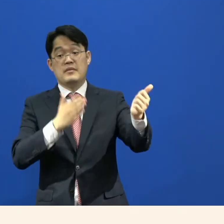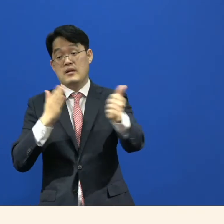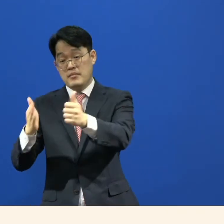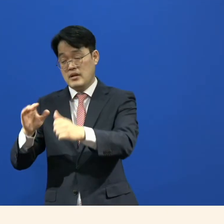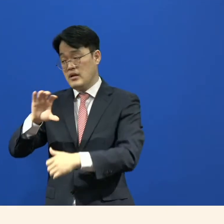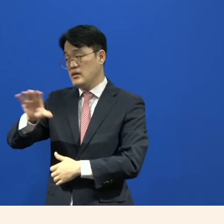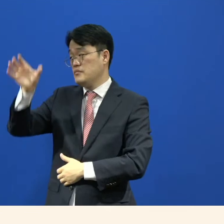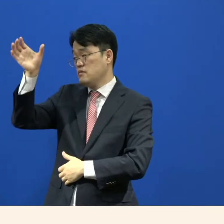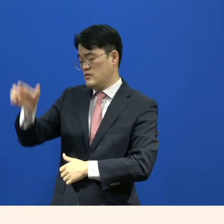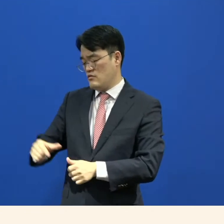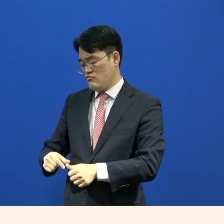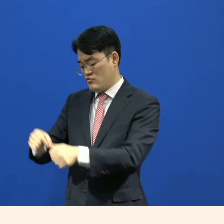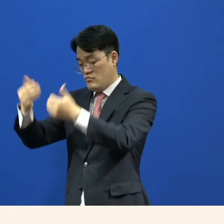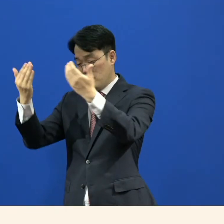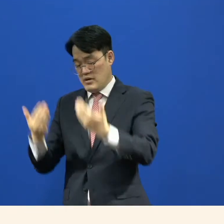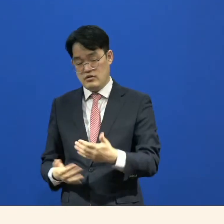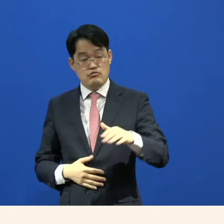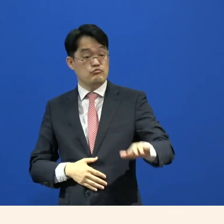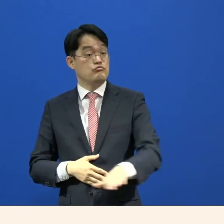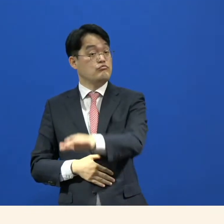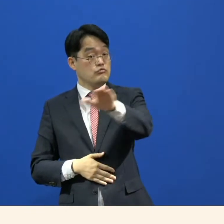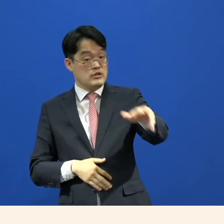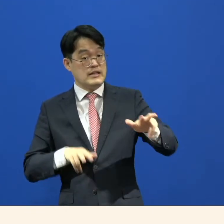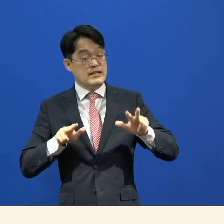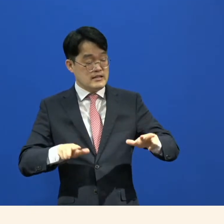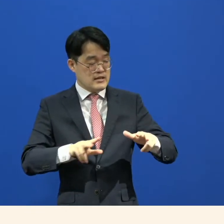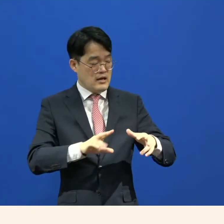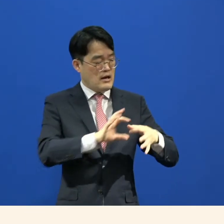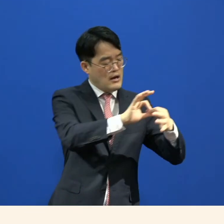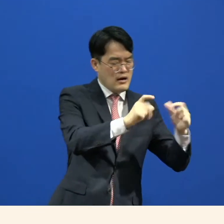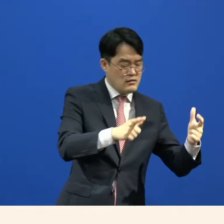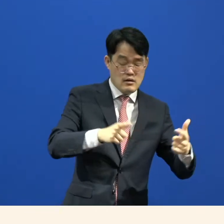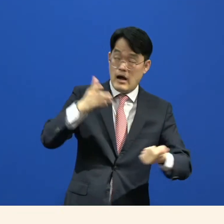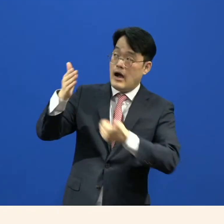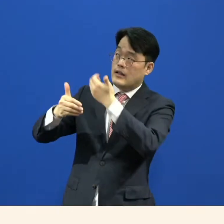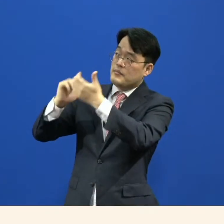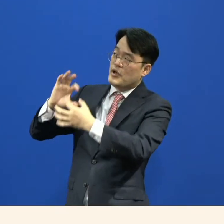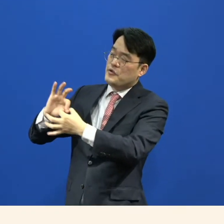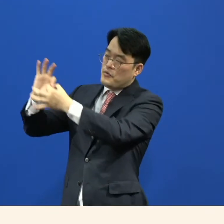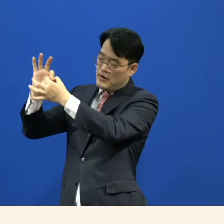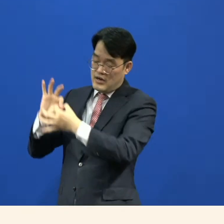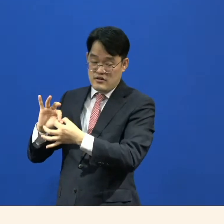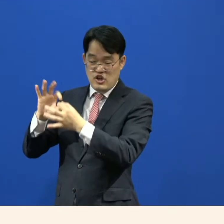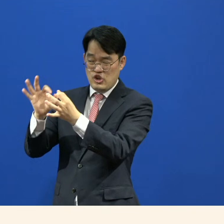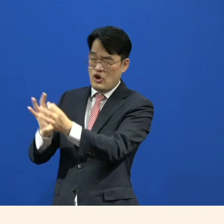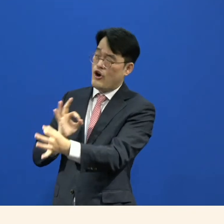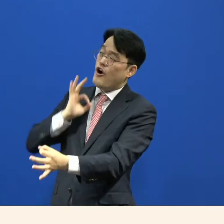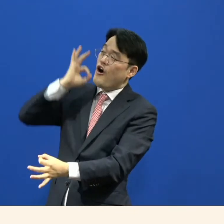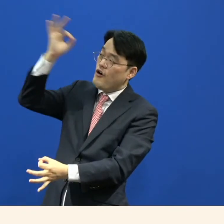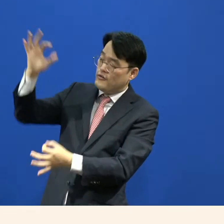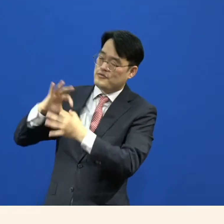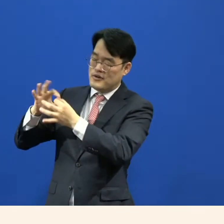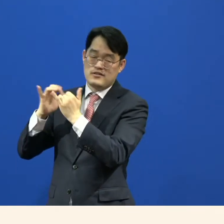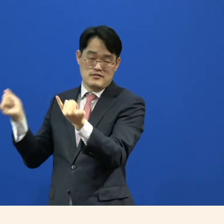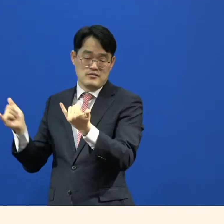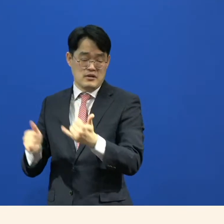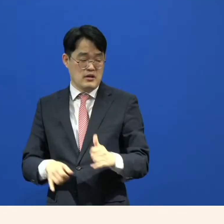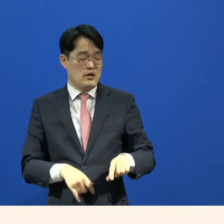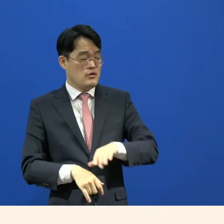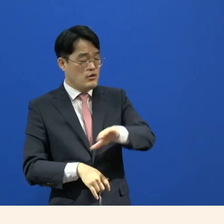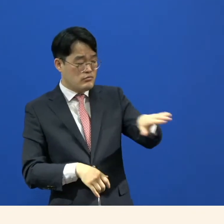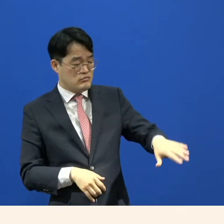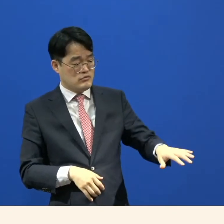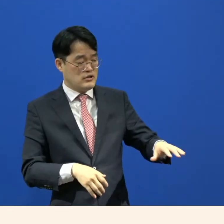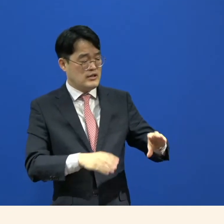이제 소속이 다릅니다. 하나님께 속한 사람입니다. 영원에 속한 자들입니다. 여러분, 땅의 것은 다 사라져요. 우리가 보는